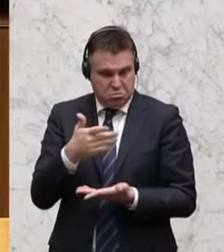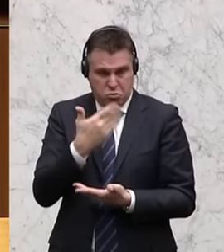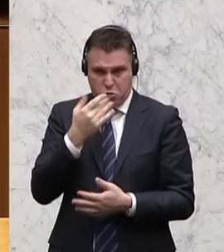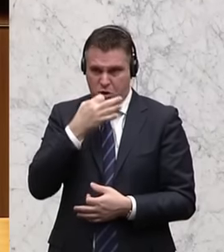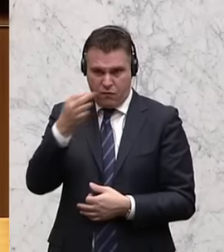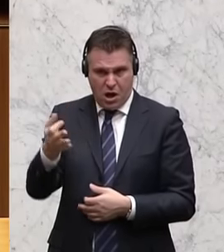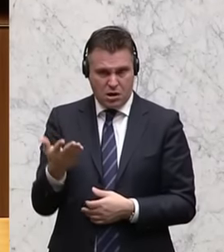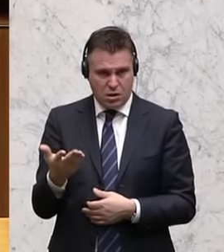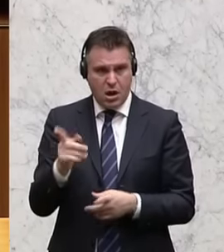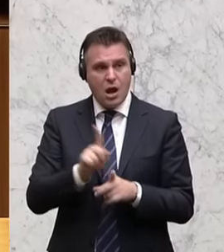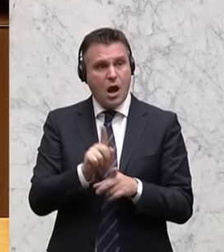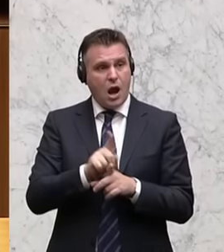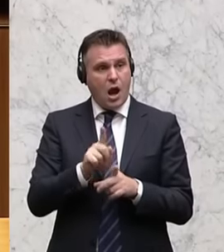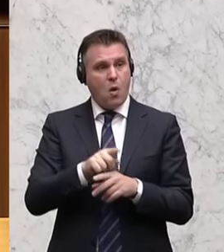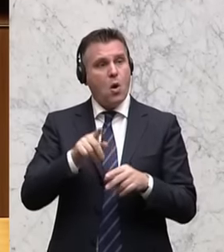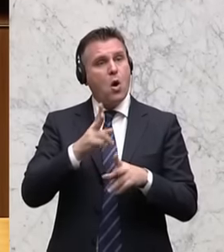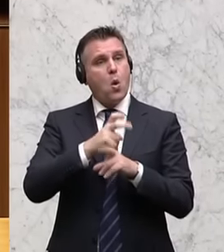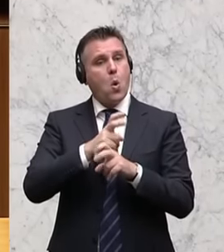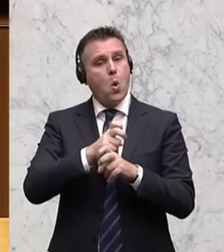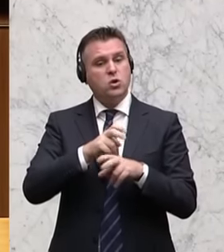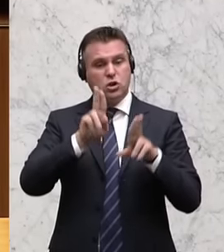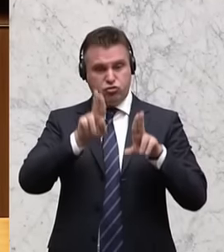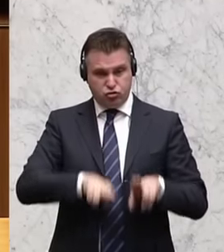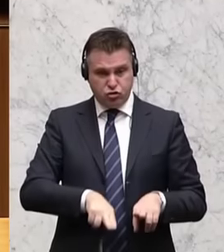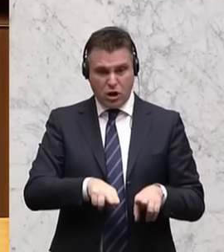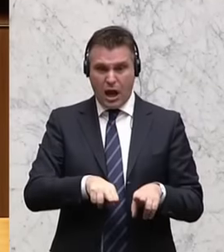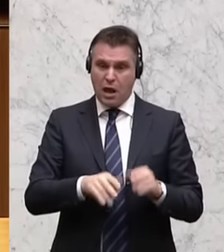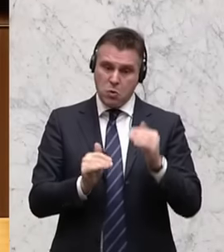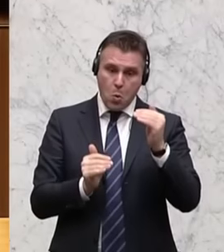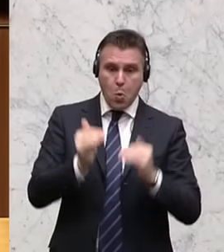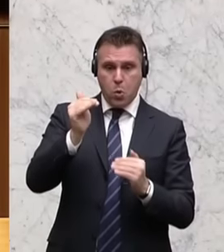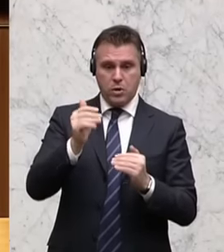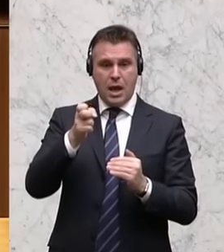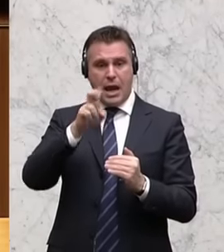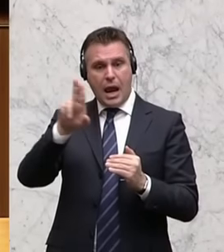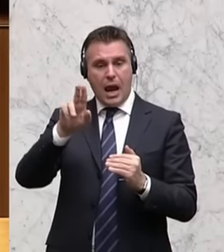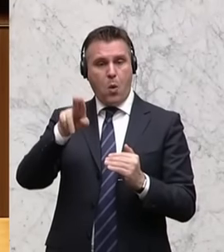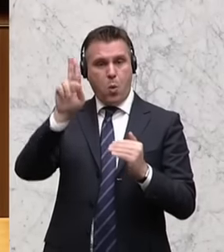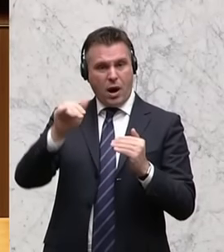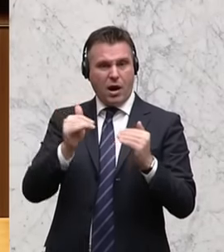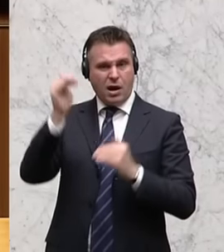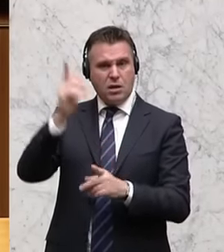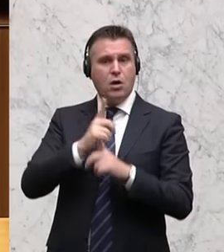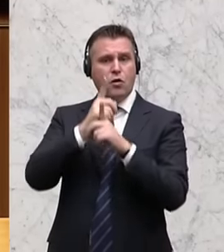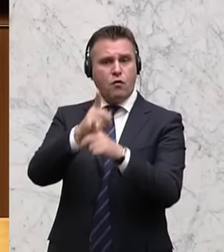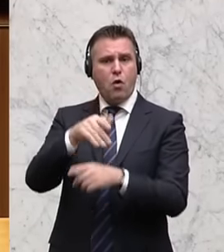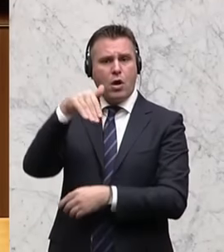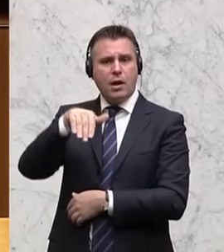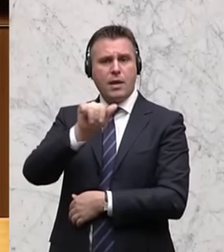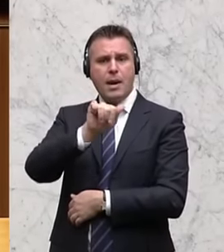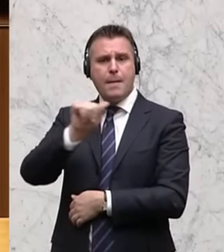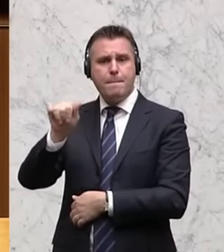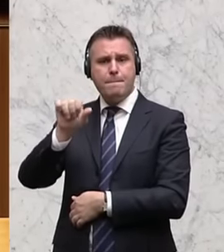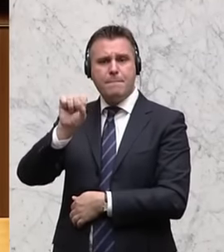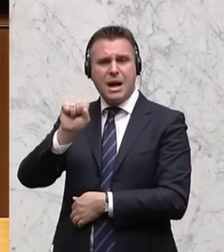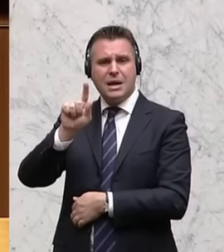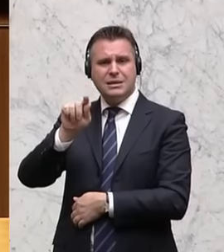bekommen, das österreichische Recht dem EU-Recht zu unterstellen und den sogenannten Maastricht-Vertrag, Klammer